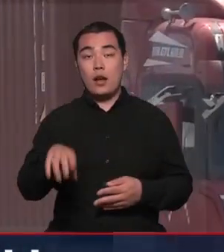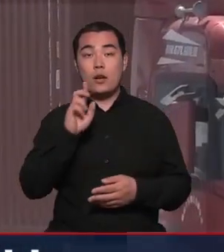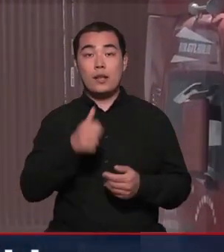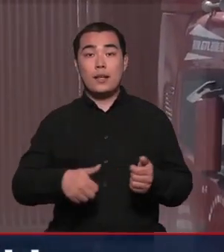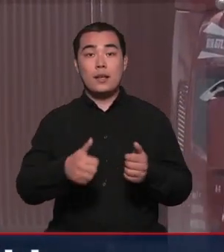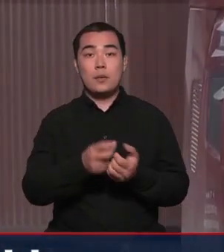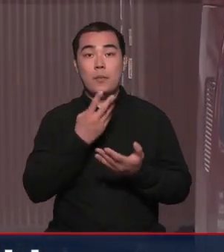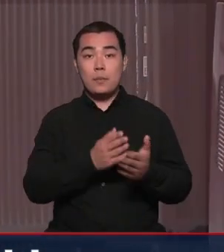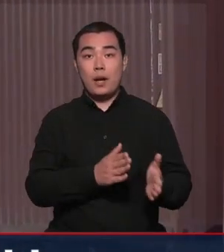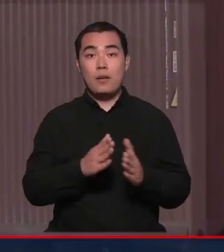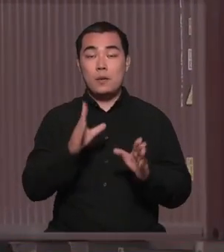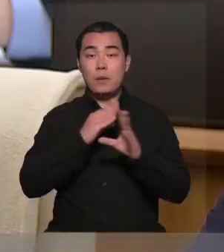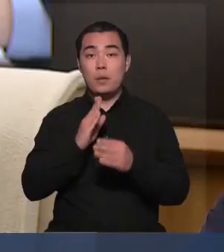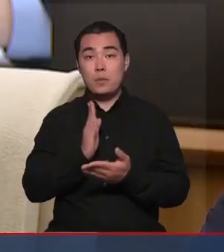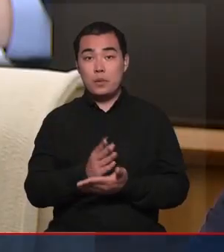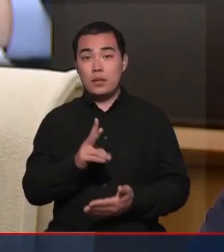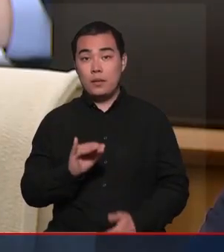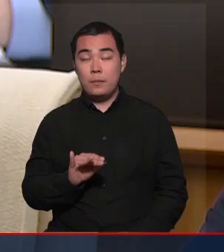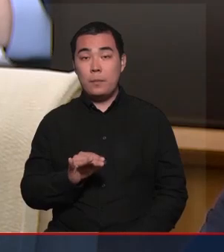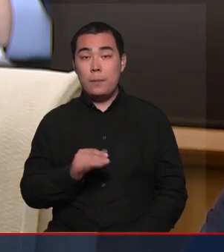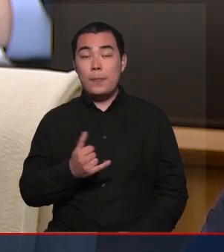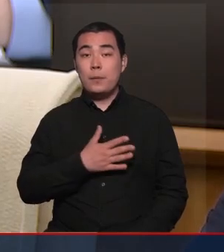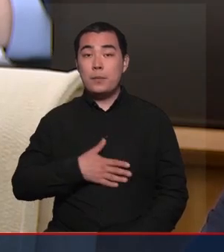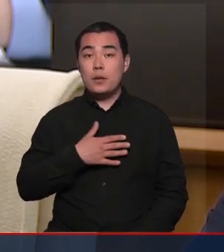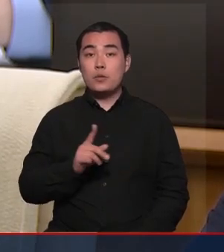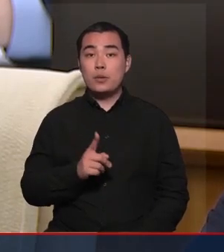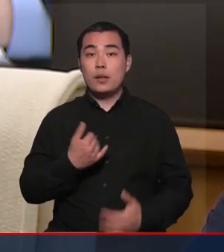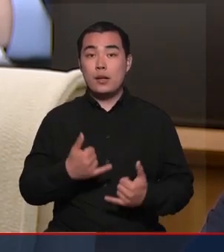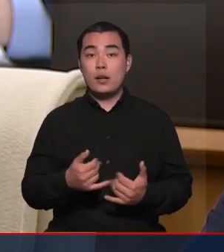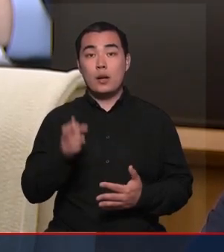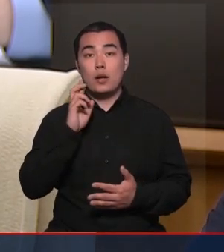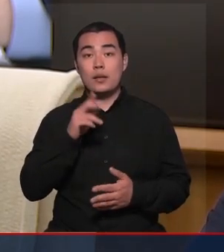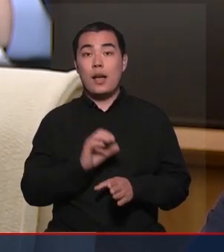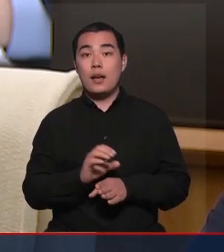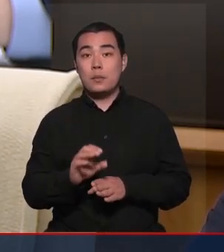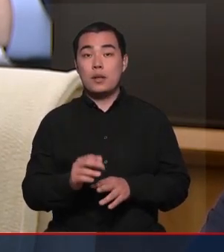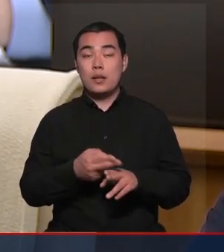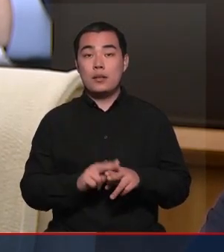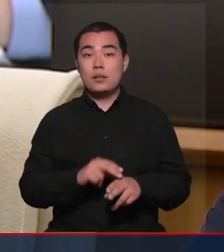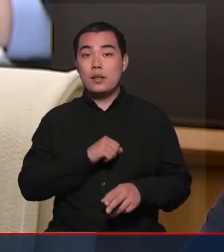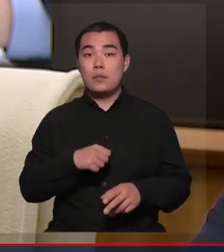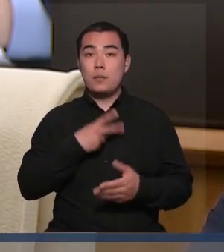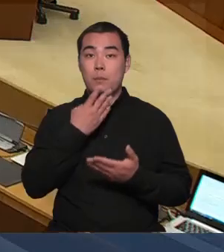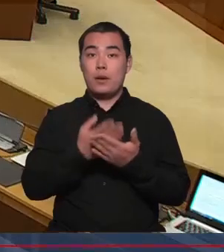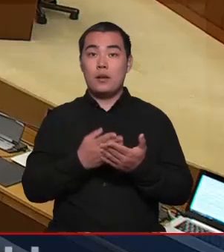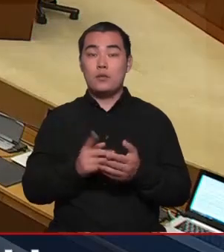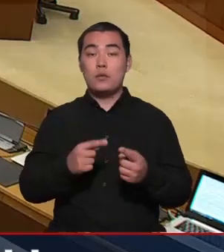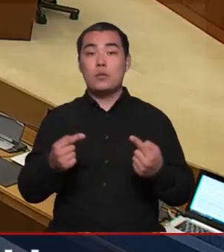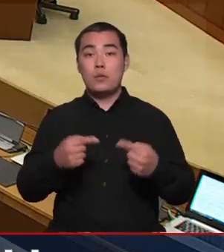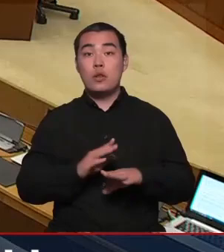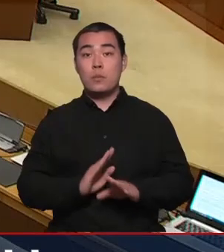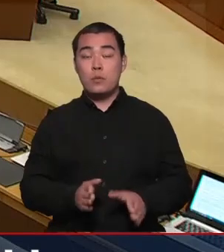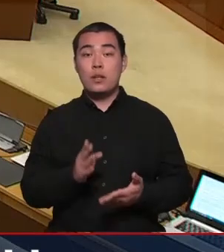көшін реттеу мүмкін бола ма? Біздің уайымдататын, біздің тасымалдаушылар осы бәсекелестікке сай бола ма?